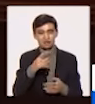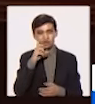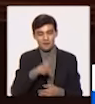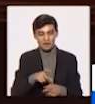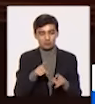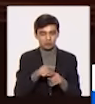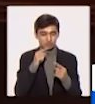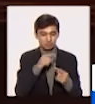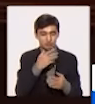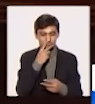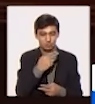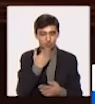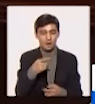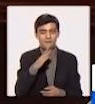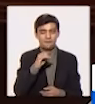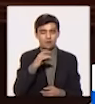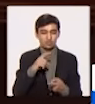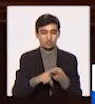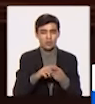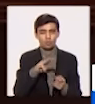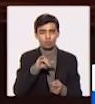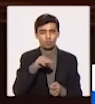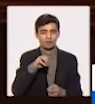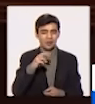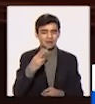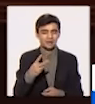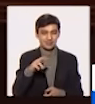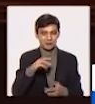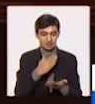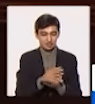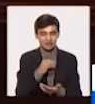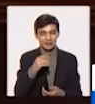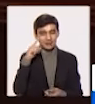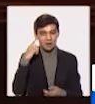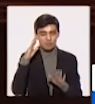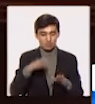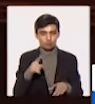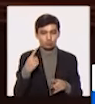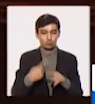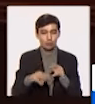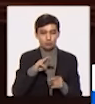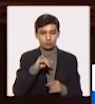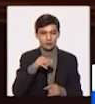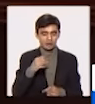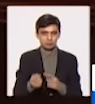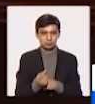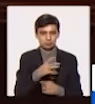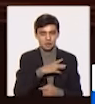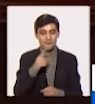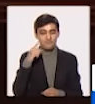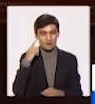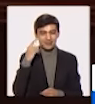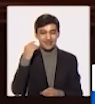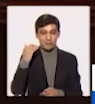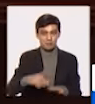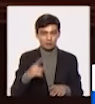нәрсе анық. Вирус мутацияға ұшырауда. Қытайдың өзінде вирус басқа мутацияға ұшырап жатыр. Бір болжам бойынша бұл вирус Қытайдан емес,